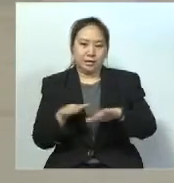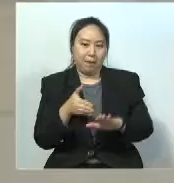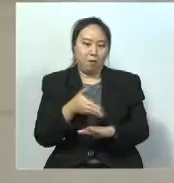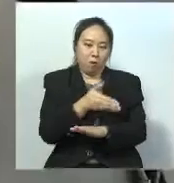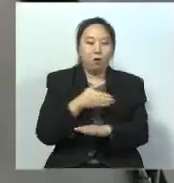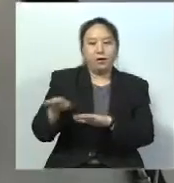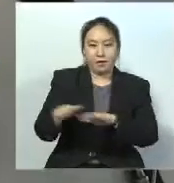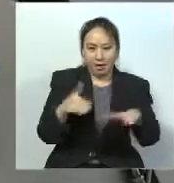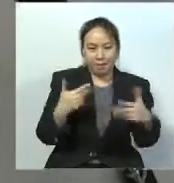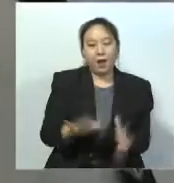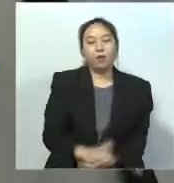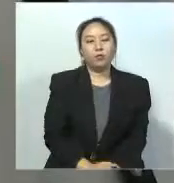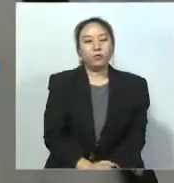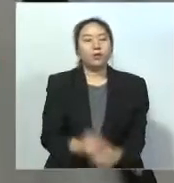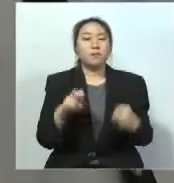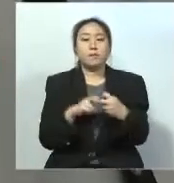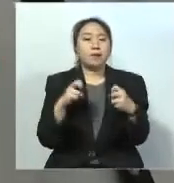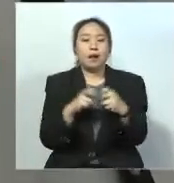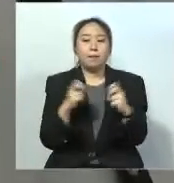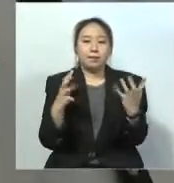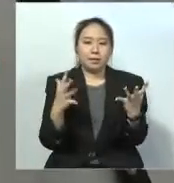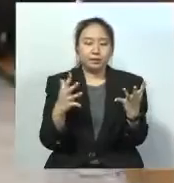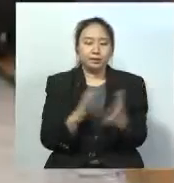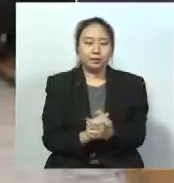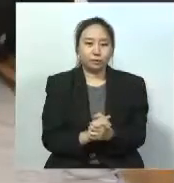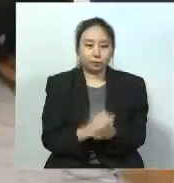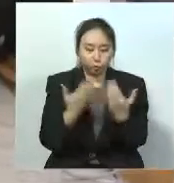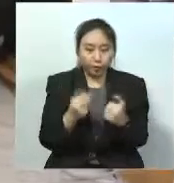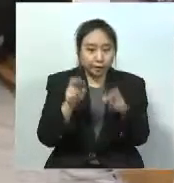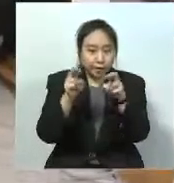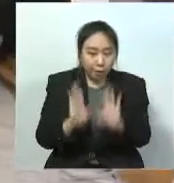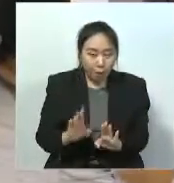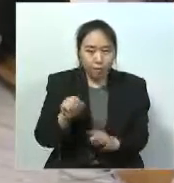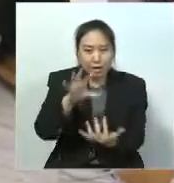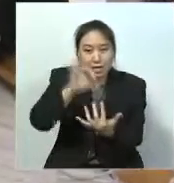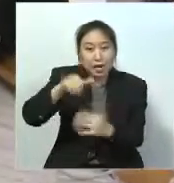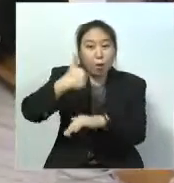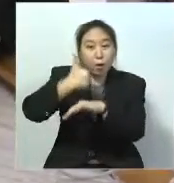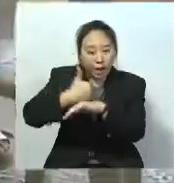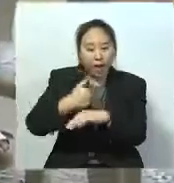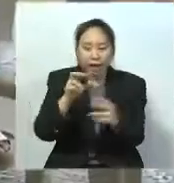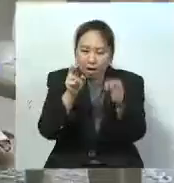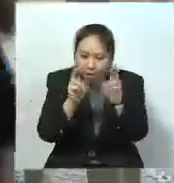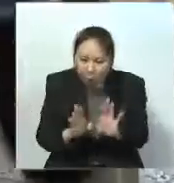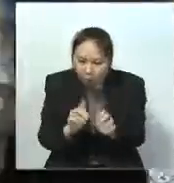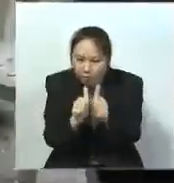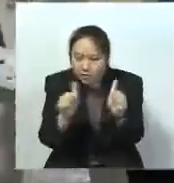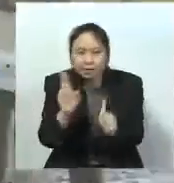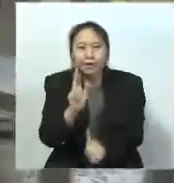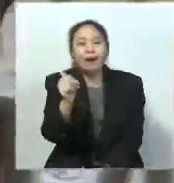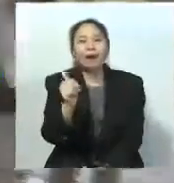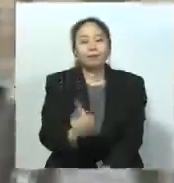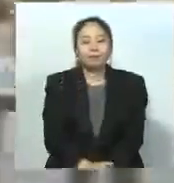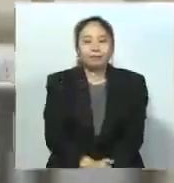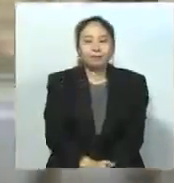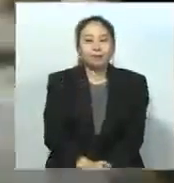างส่วนแล้วนะครับ วันนี้ไม่มีปัญหานะเรื่องของการลงคะแนนนะว ัน น ี้ ระบบใช้ได้ปกตินะ ปกตินะครับก็สำหรับการลงคะแน